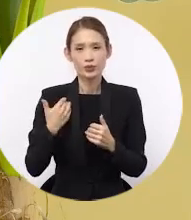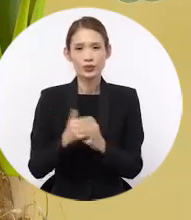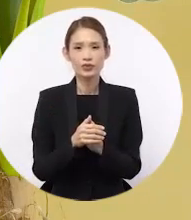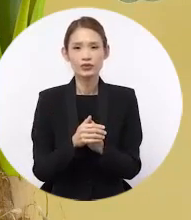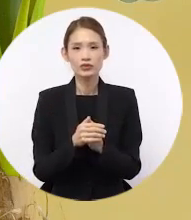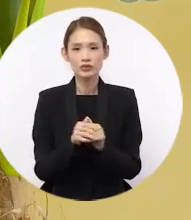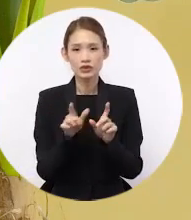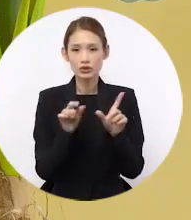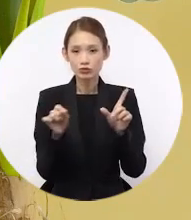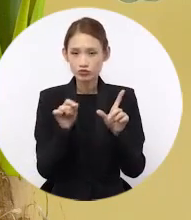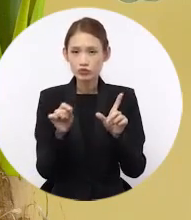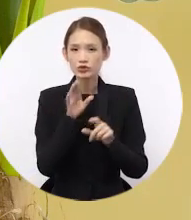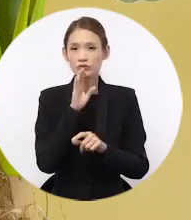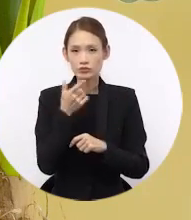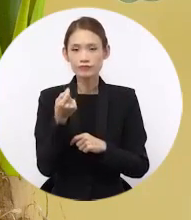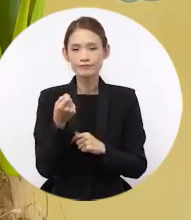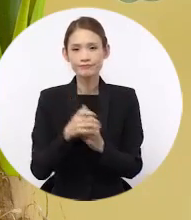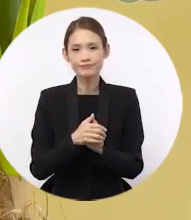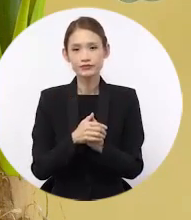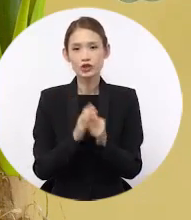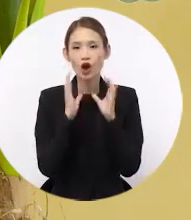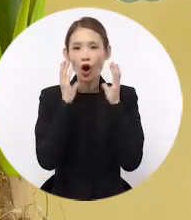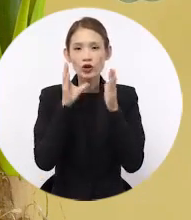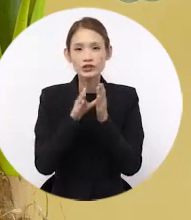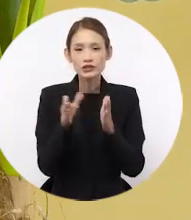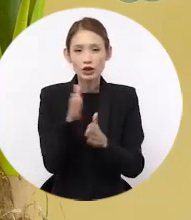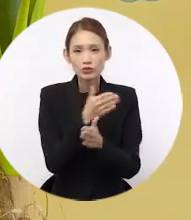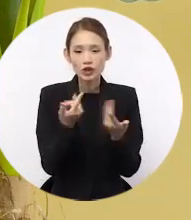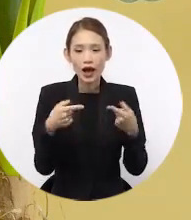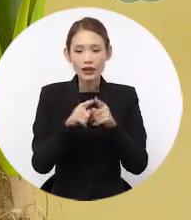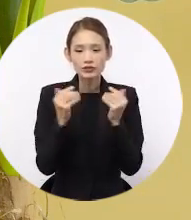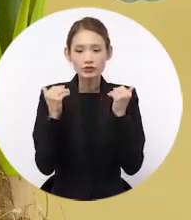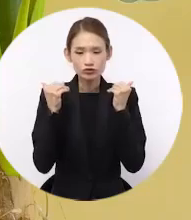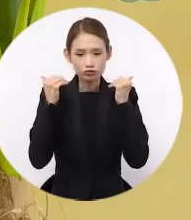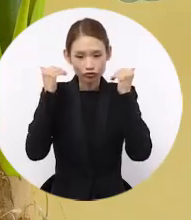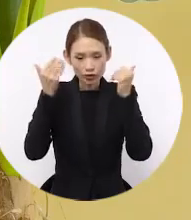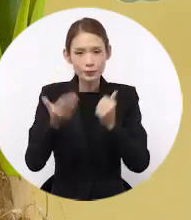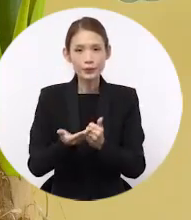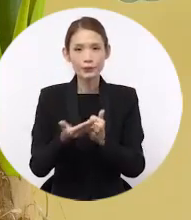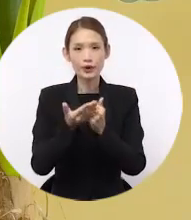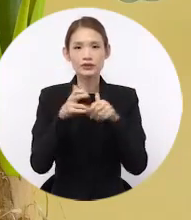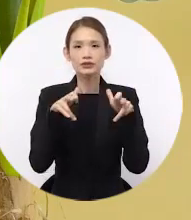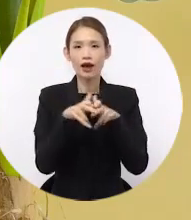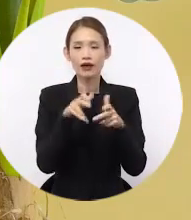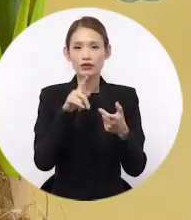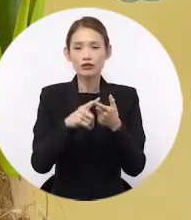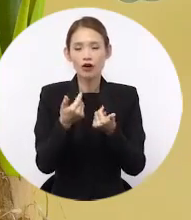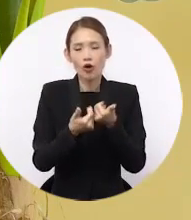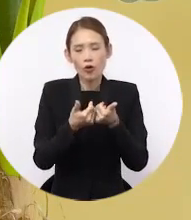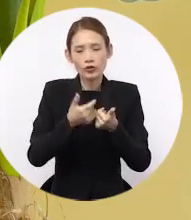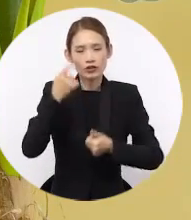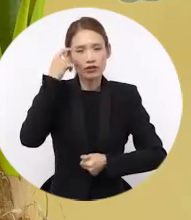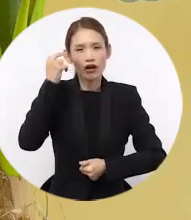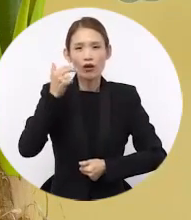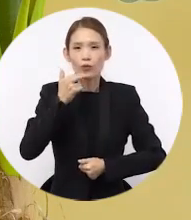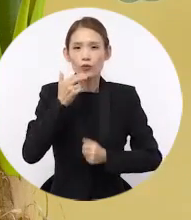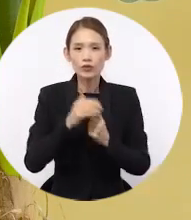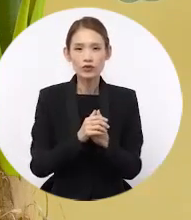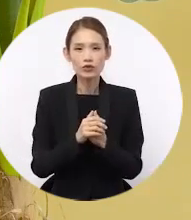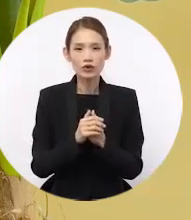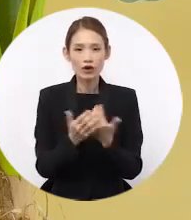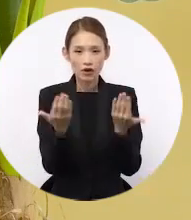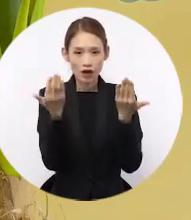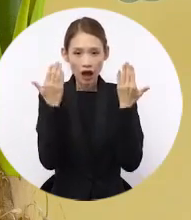있는데 저는 일부분은 사실이라고 생각을 하거든요. 어릴 때부터 함께 자라온 아이들은 사실 장애를 그렇게 어색하다고 생각하지가